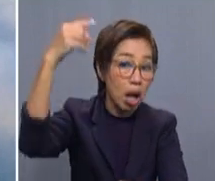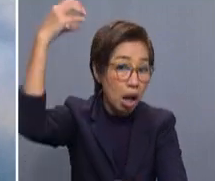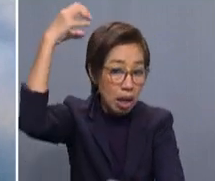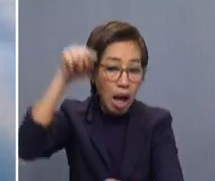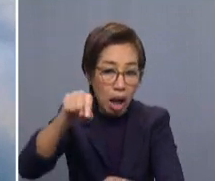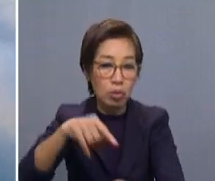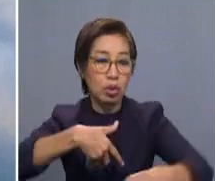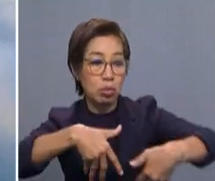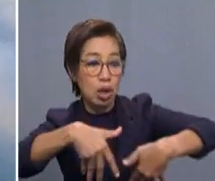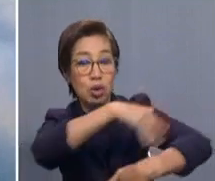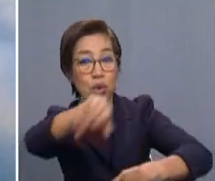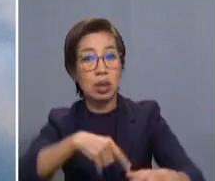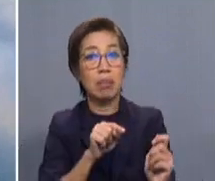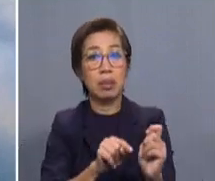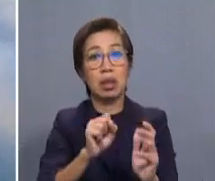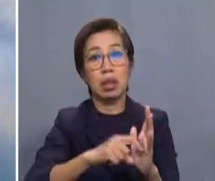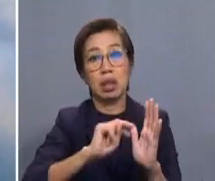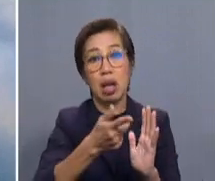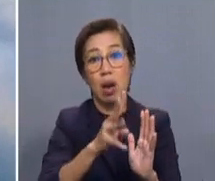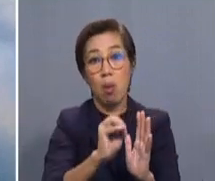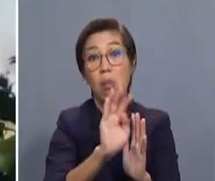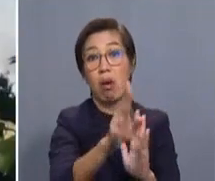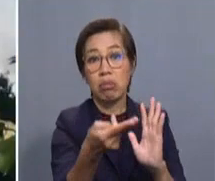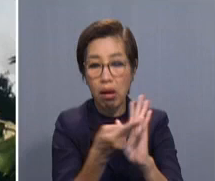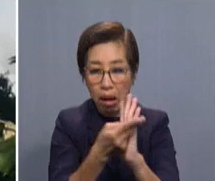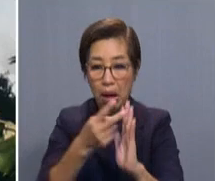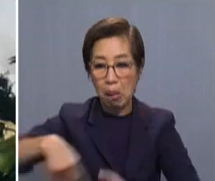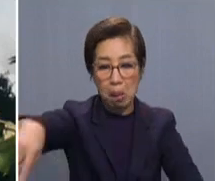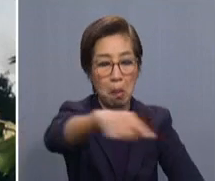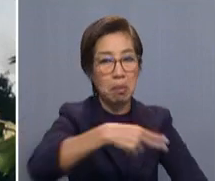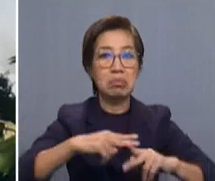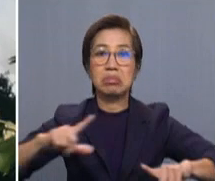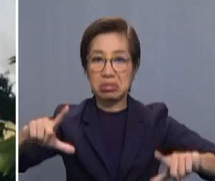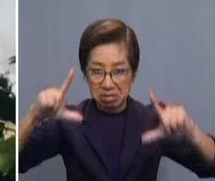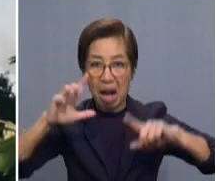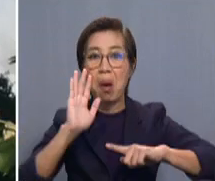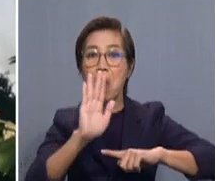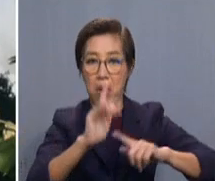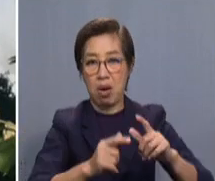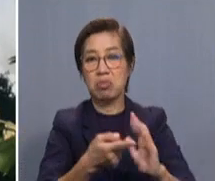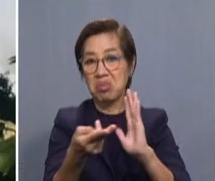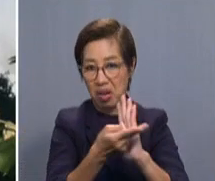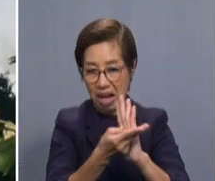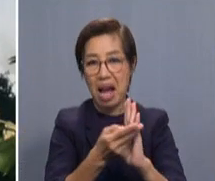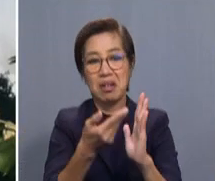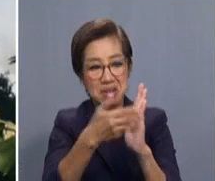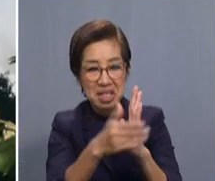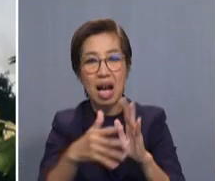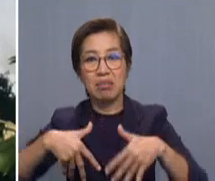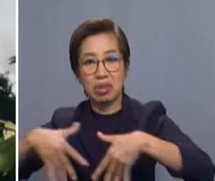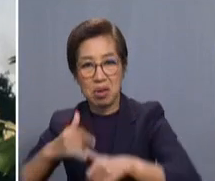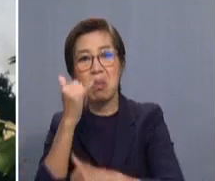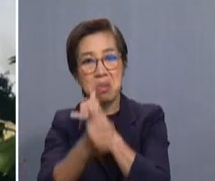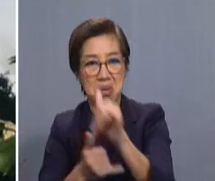คนในชุมชนอำเภอสังคมจังหวัดหนองคายด้วยนะคะก็ถือว่าเป็นแหล่งฮอตฮิตอีกหลังนึงนครหนองคายแล้วก็ภาคอีสานที่คน